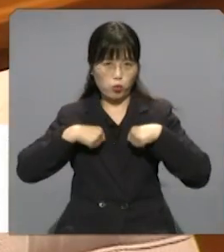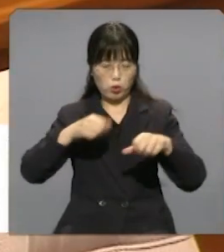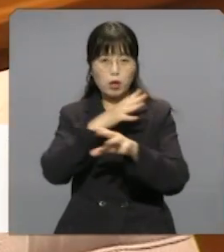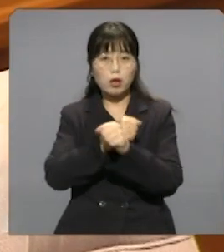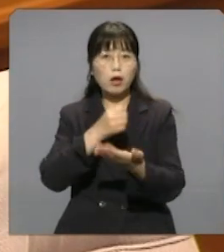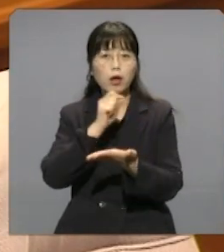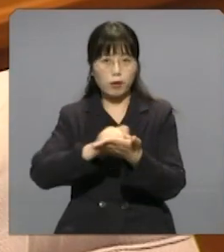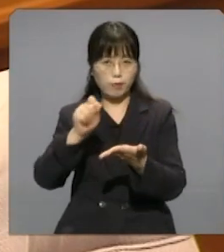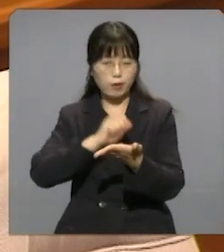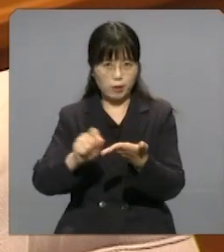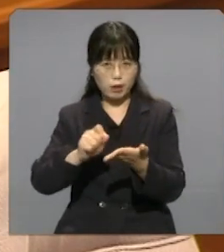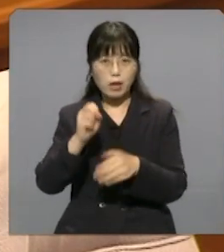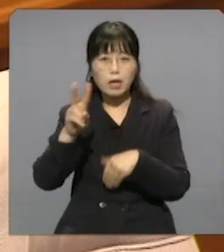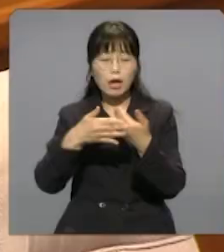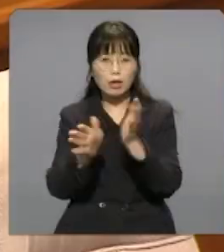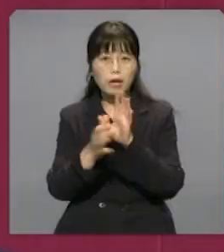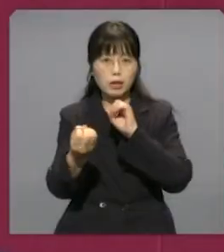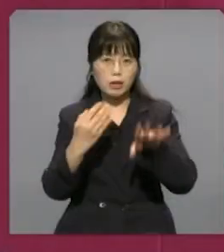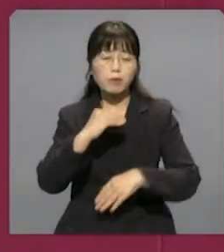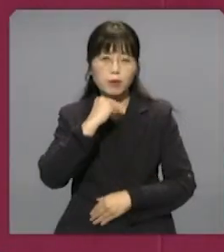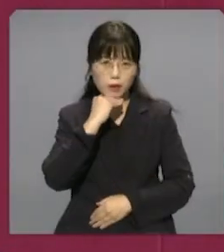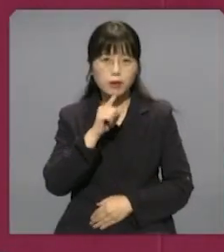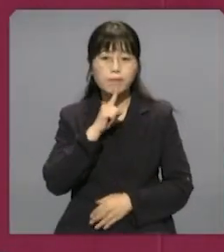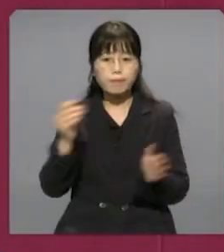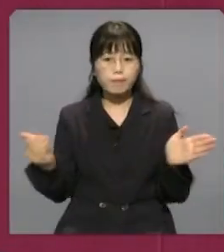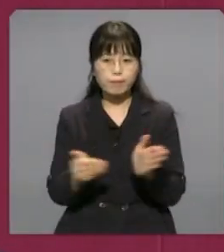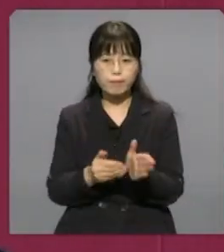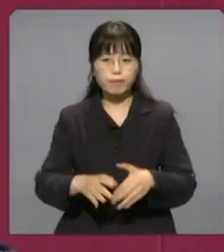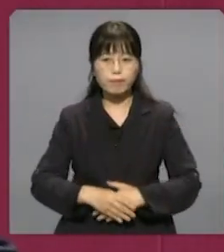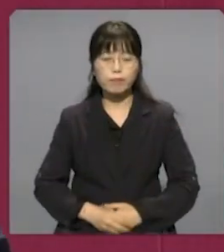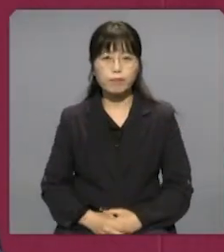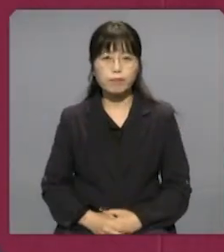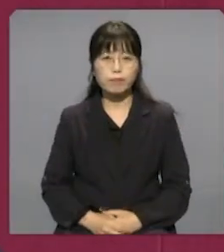서약서에 서명하자며 야당의 답을 기다리겠다고 덧붙였습니다.